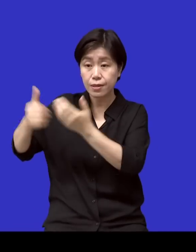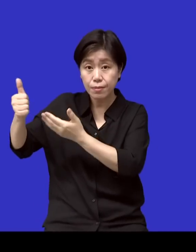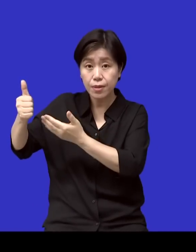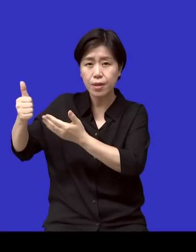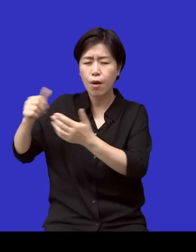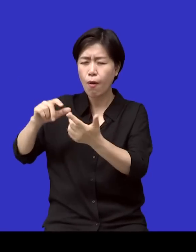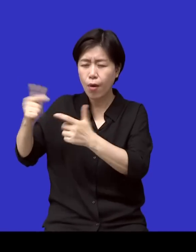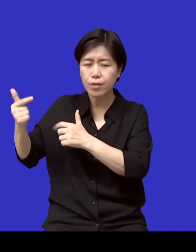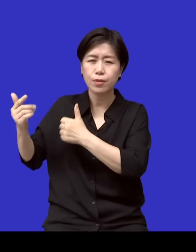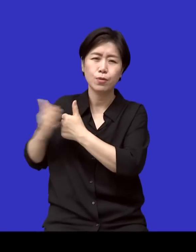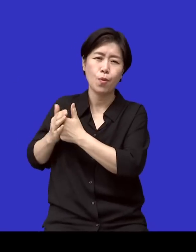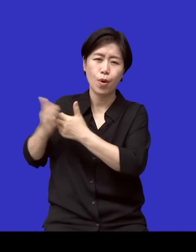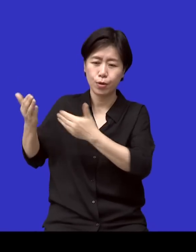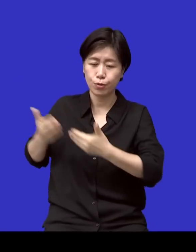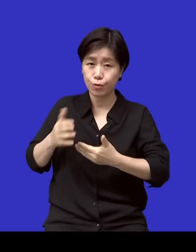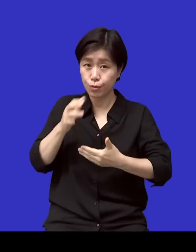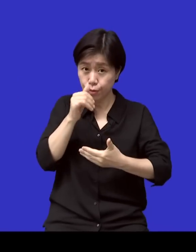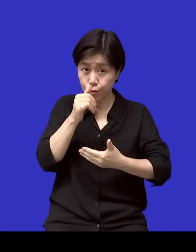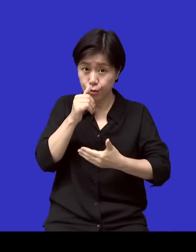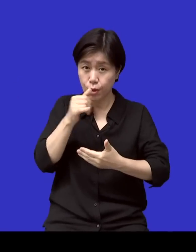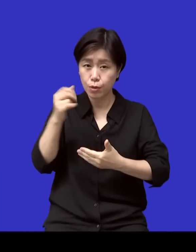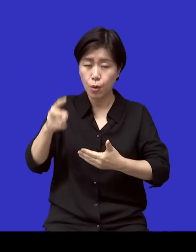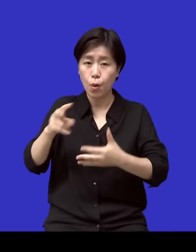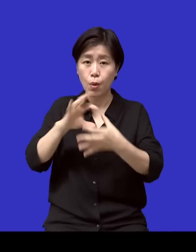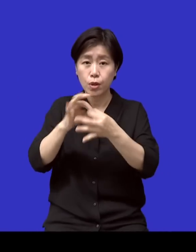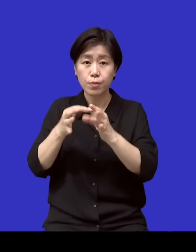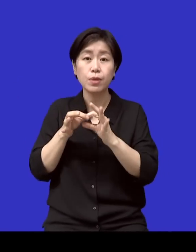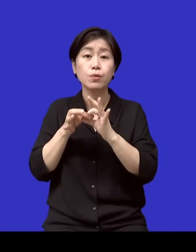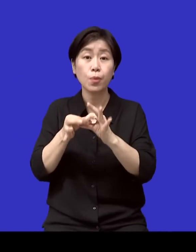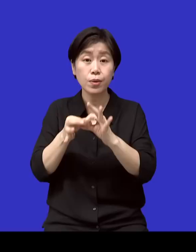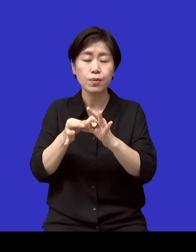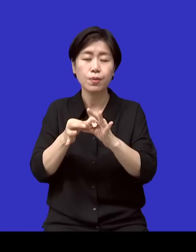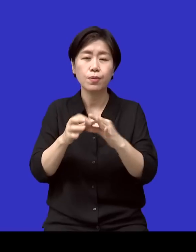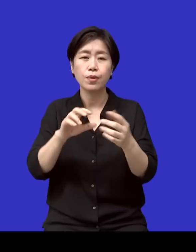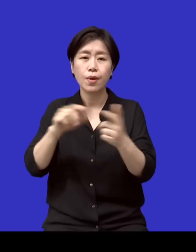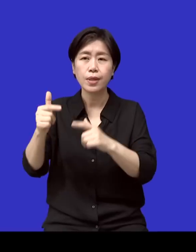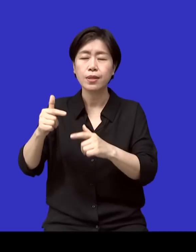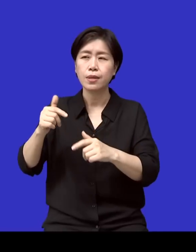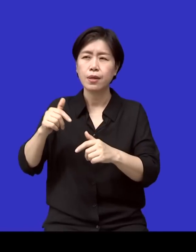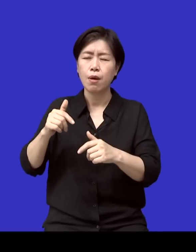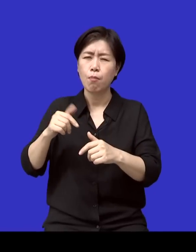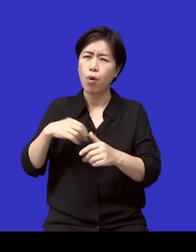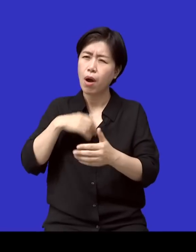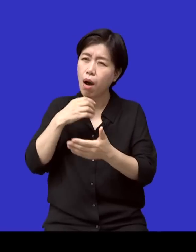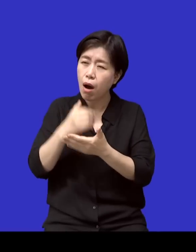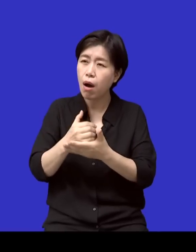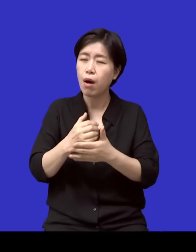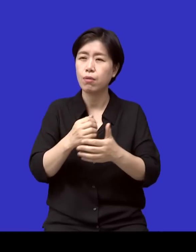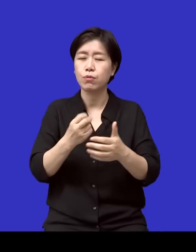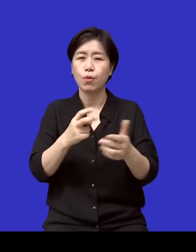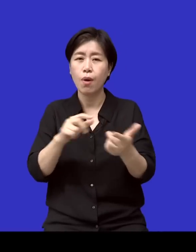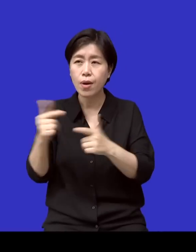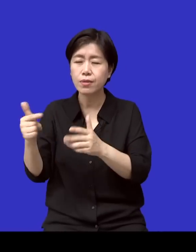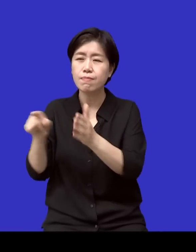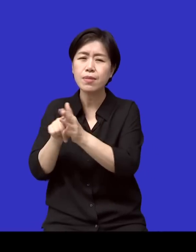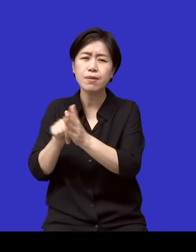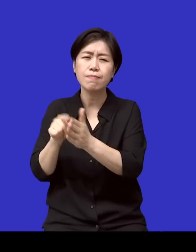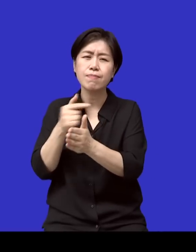올림픽 후에서도 이렇게 하나님이 나에게 어떻게 느끼게 된 점을 이렇게 제가